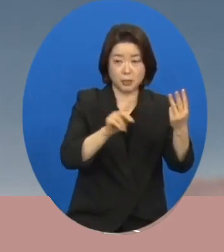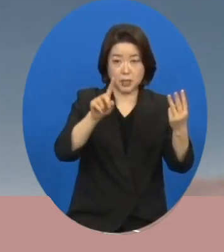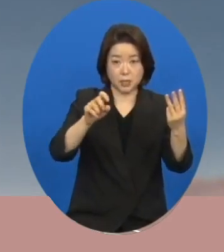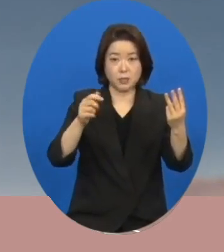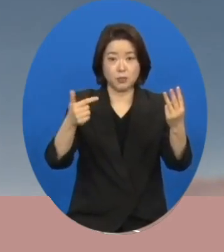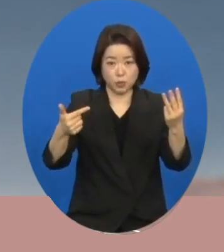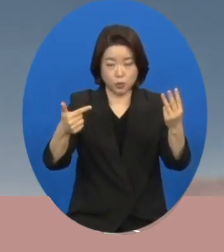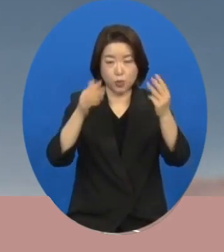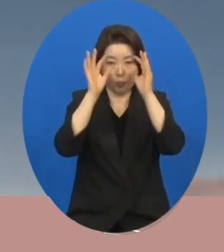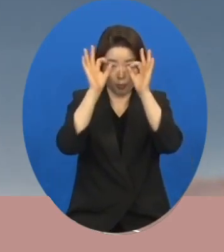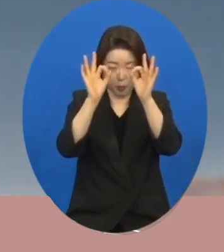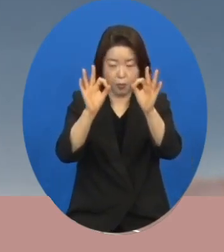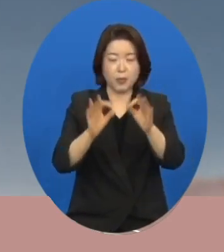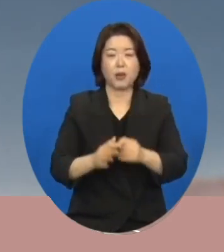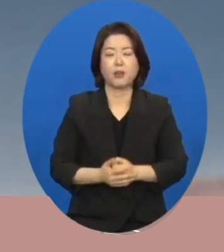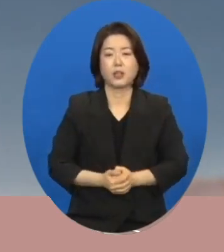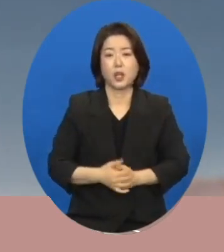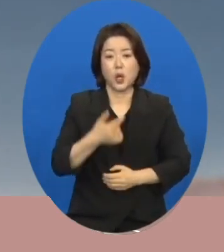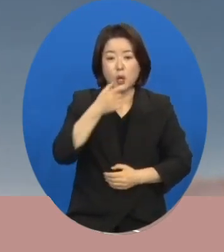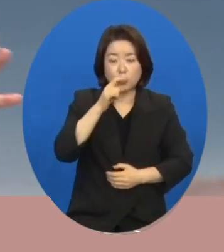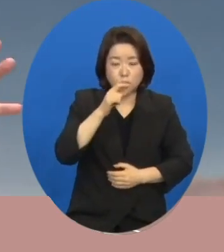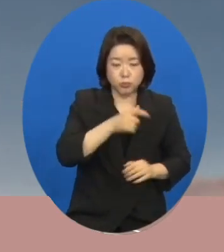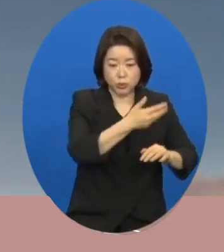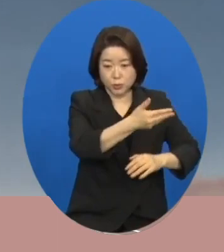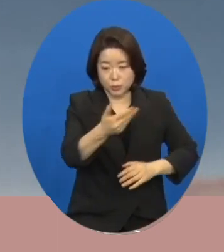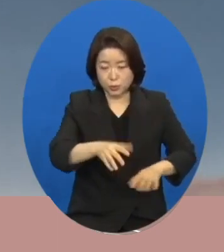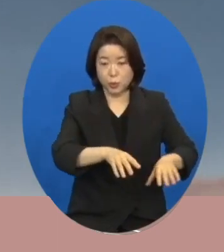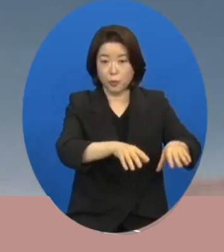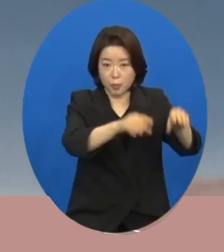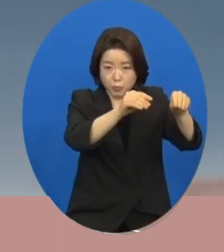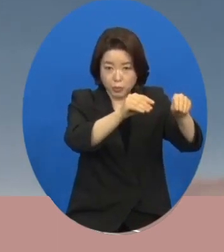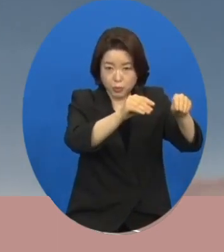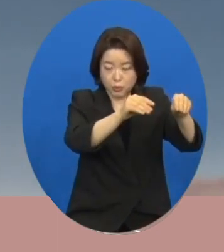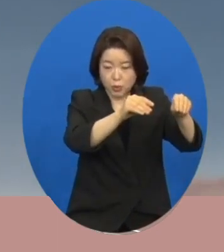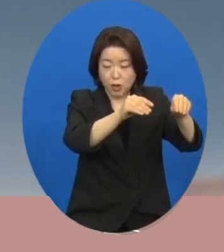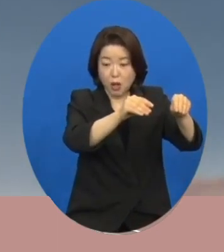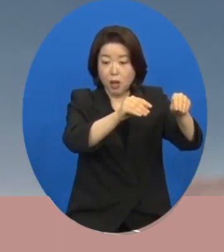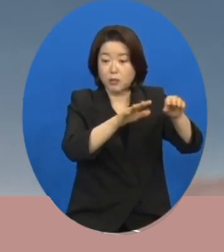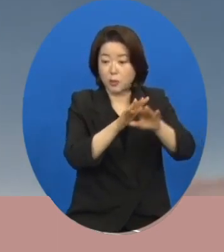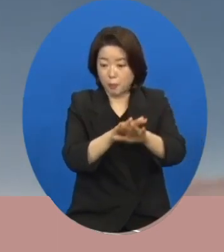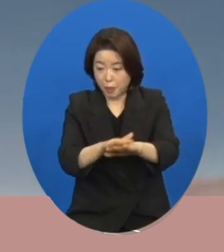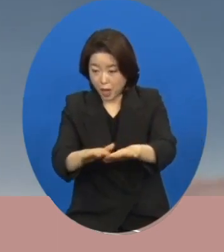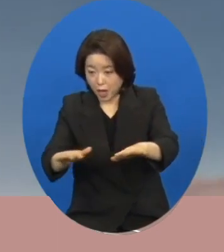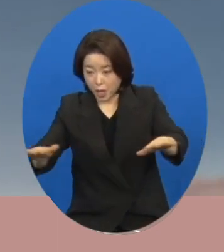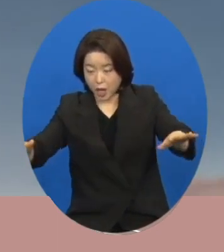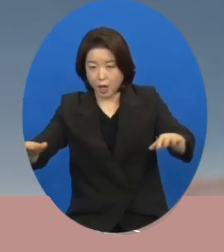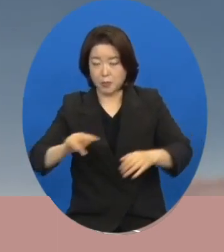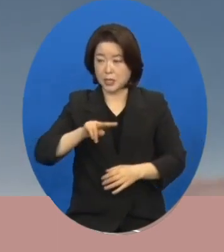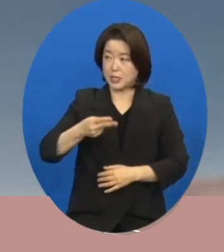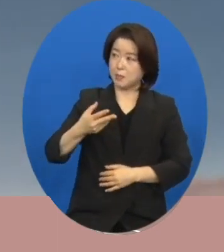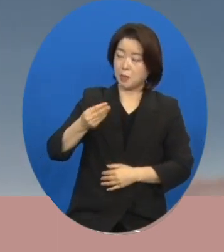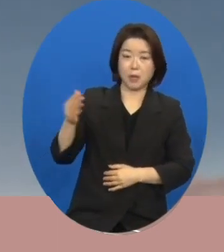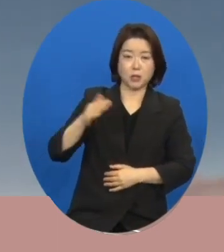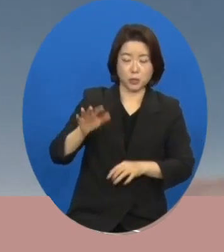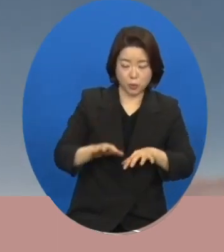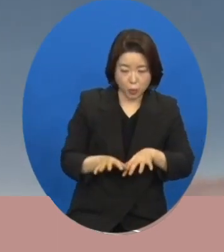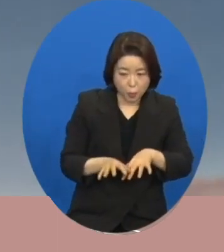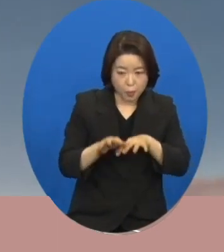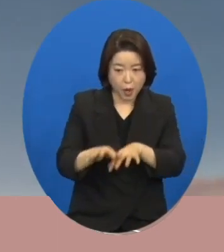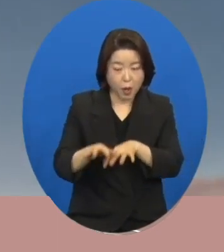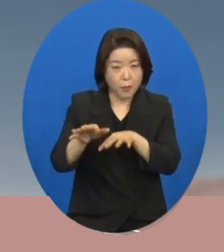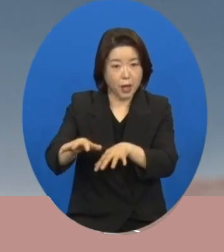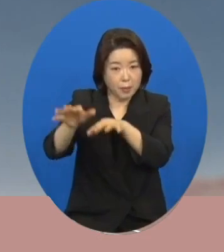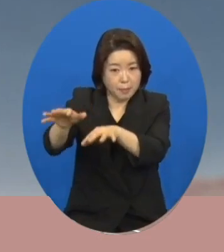보면 물이 멈추고 사람들이 다 건너게 돼요 200만 명이 건넜으니까 대략 뭐 반나절 이상 아마